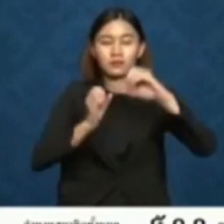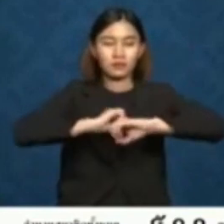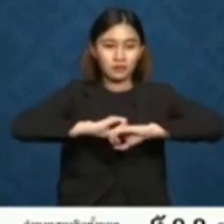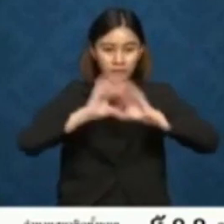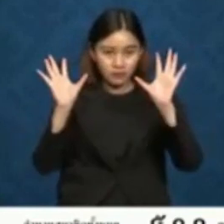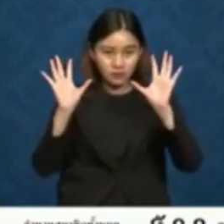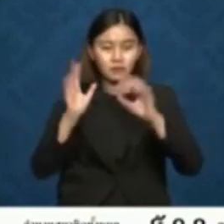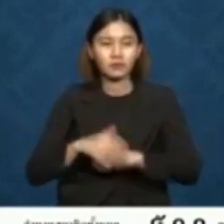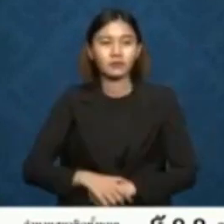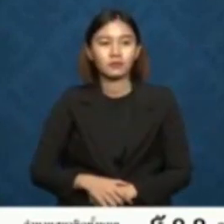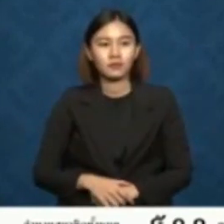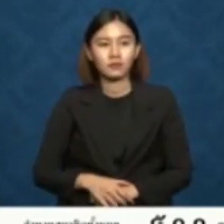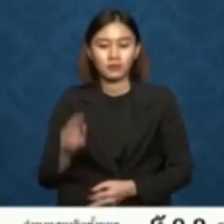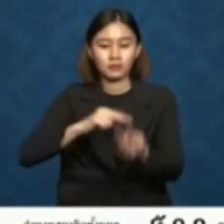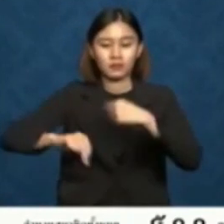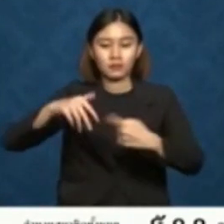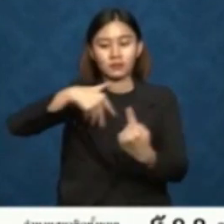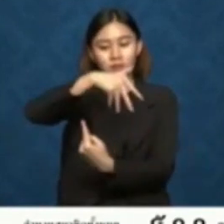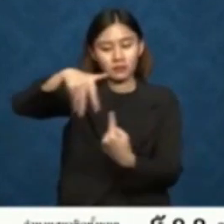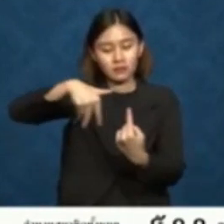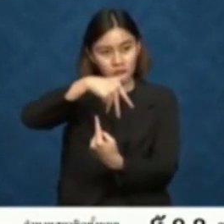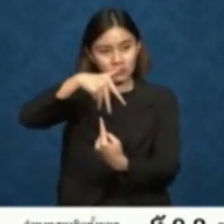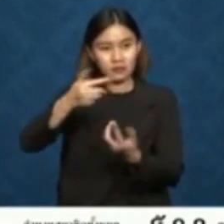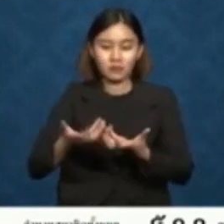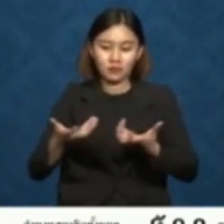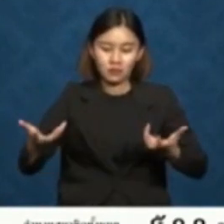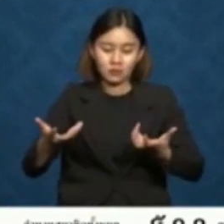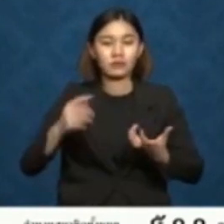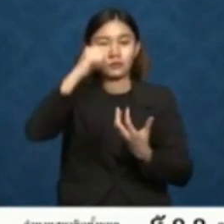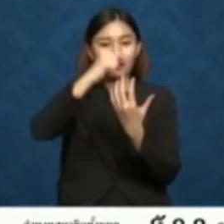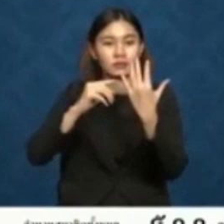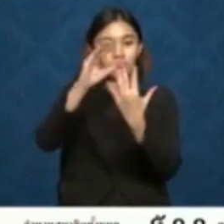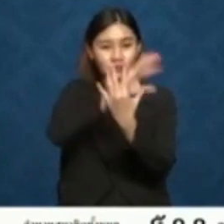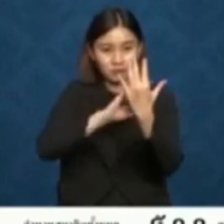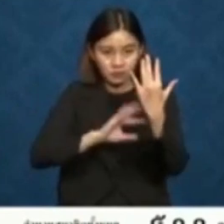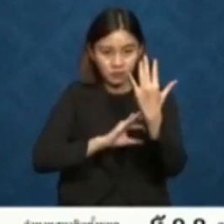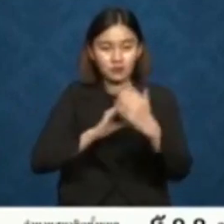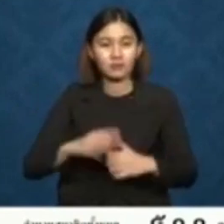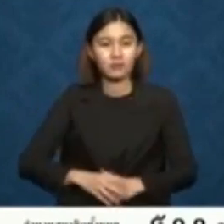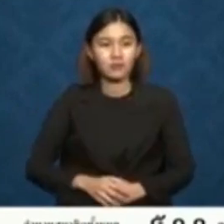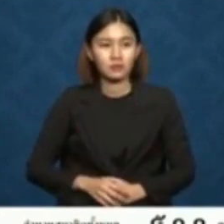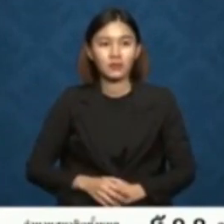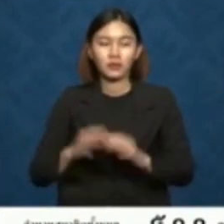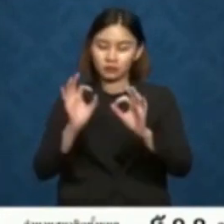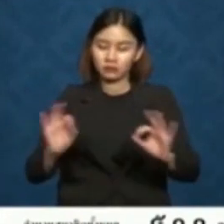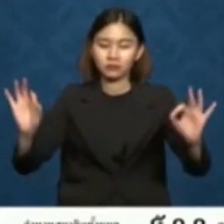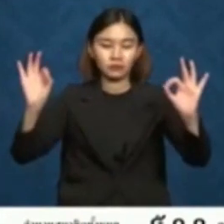กันครับให้มีบทลงโทษชัดเจนมากขึ้นนะครับเพื่อรักษาสิ่งแวดล้อมครับที่เป็นทรัพยากรของประเท